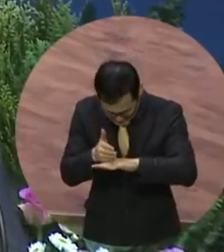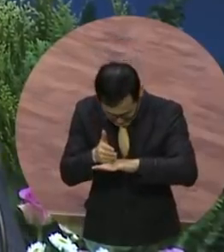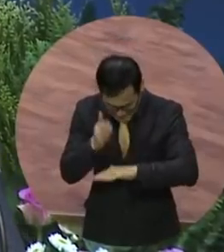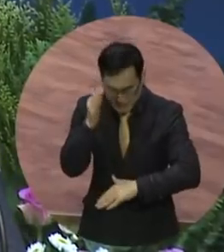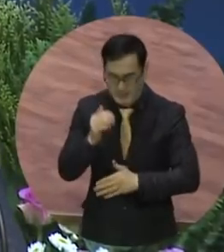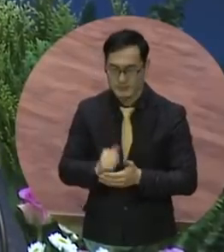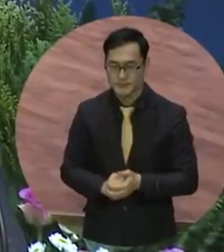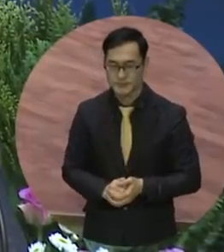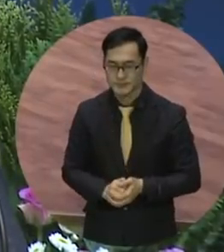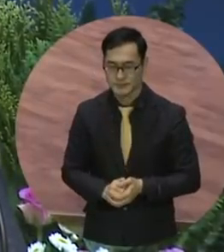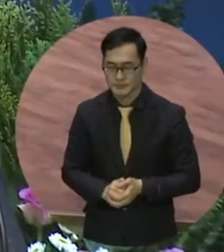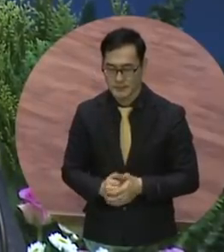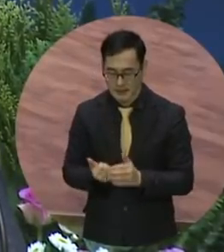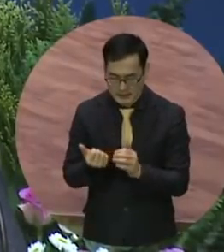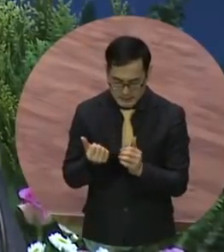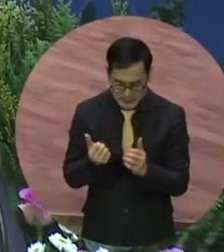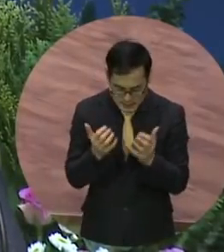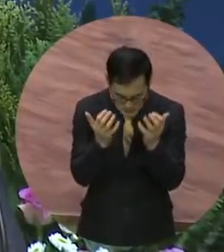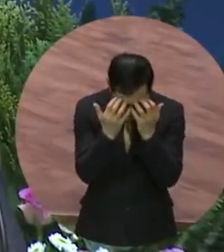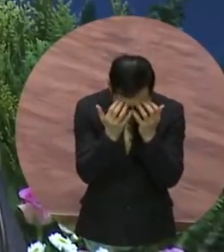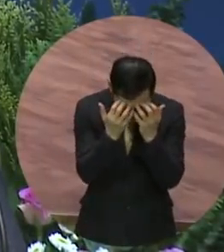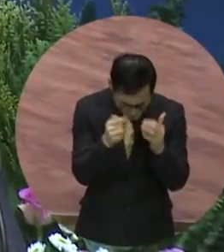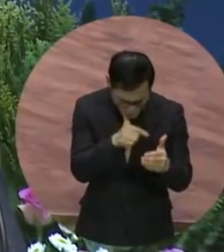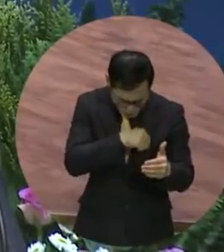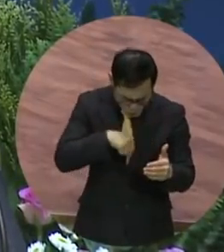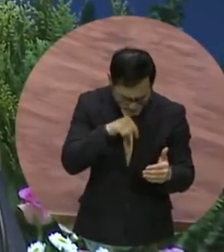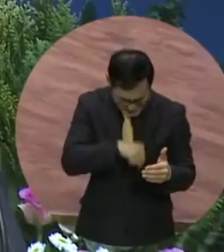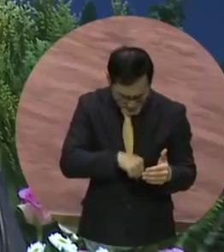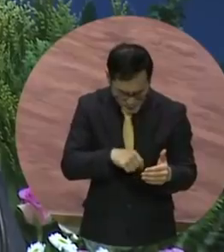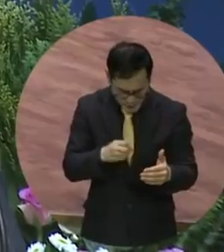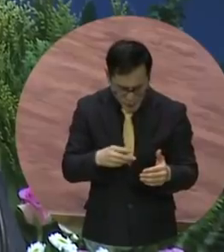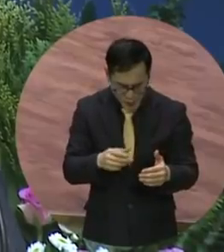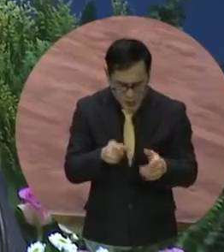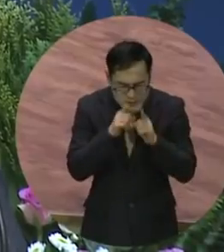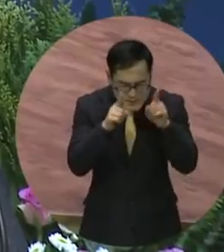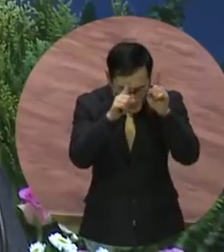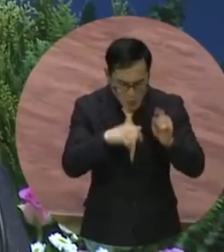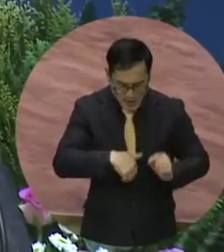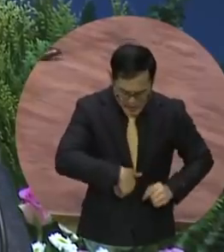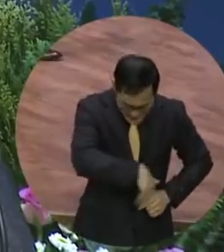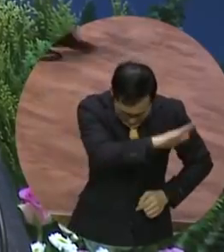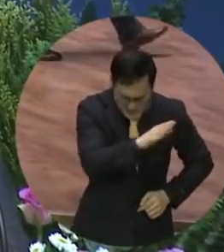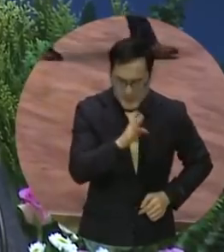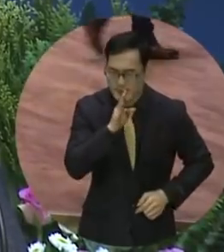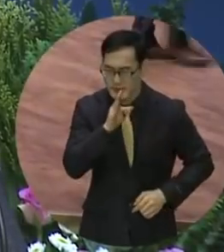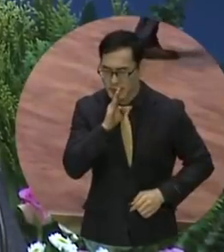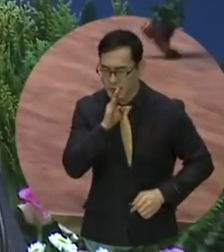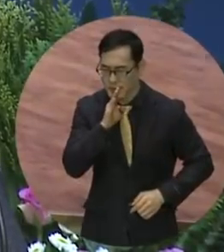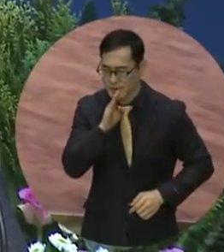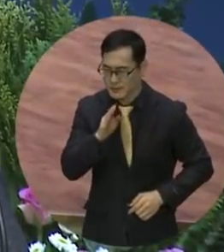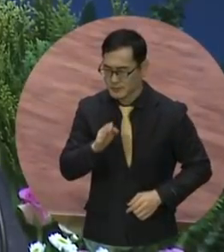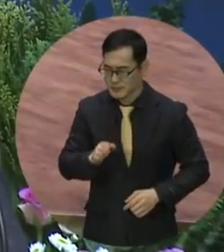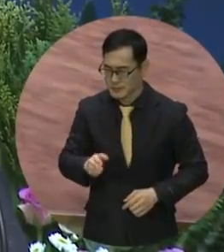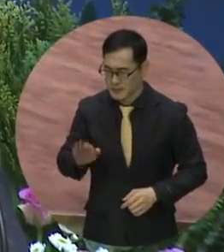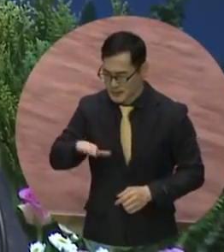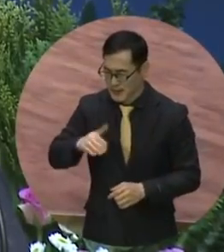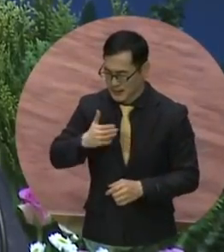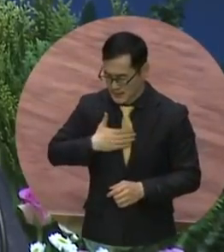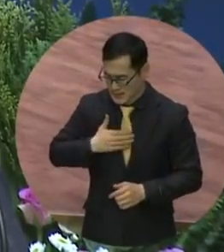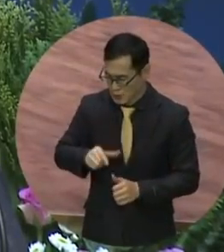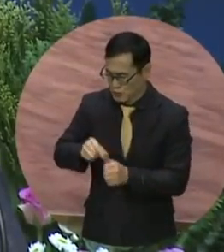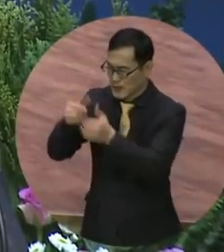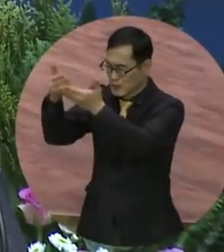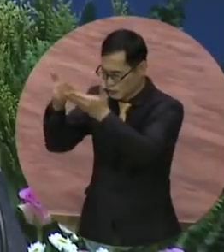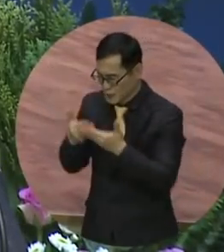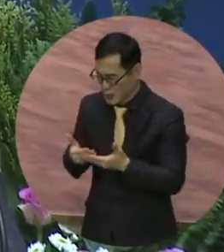사망과 고통 속에서 영원한 멸망받을 때 우리들을 참으로 구원해 주시고 완전히 예틀에서 벗어나